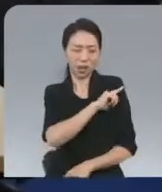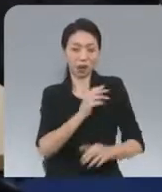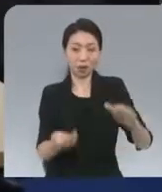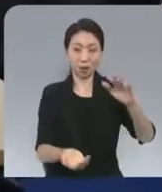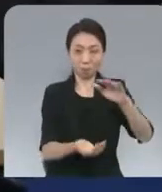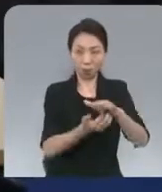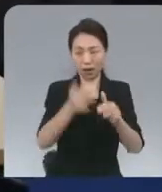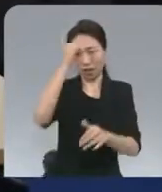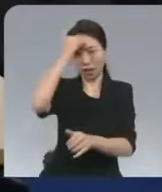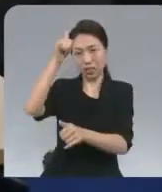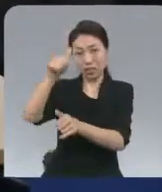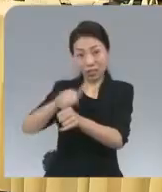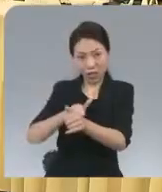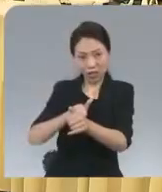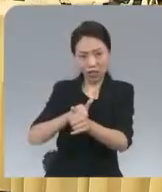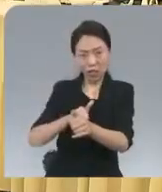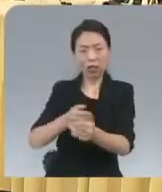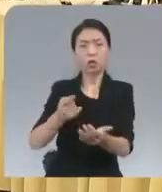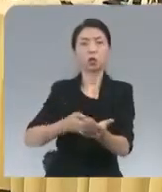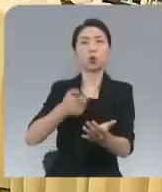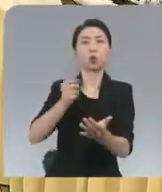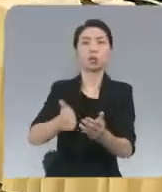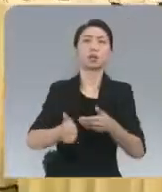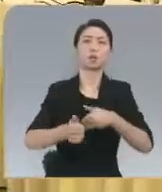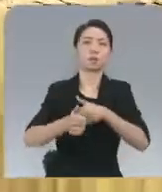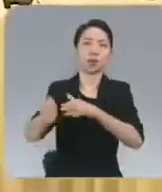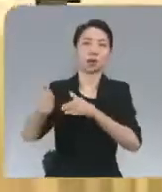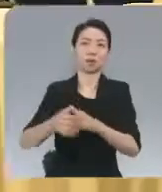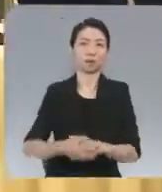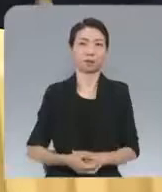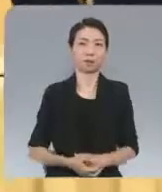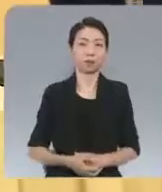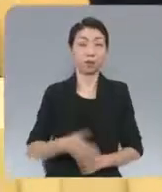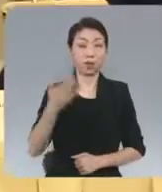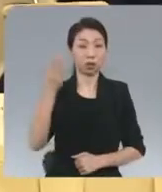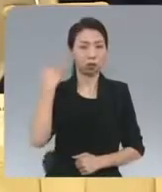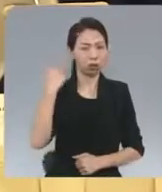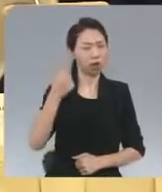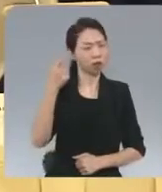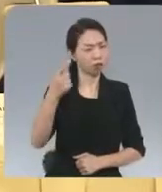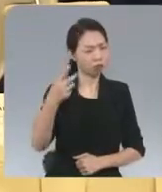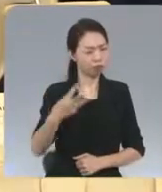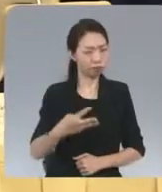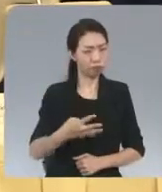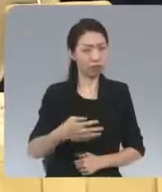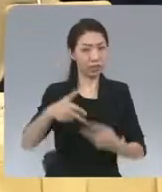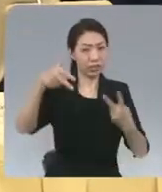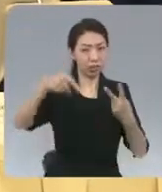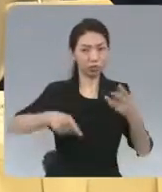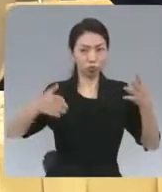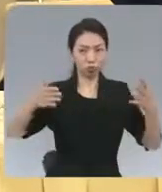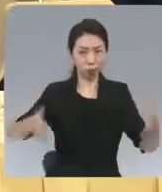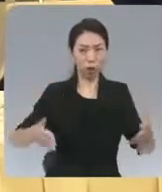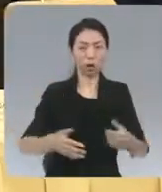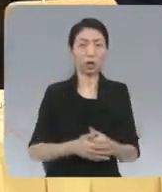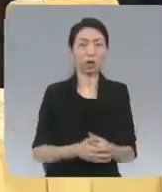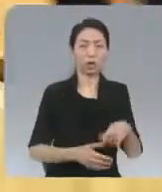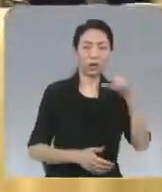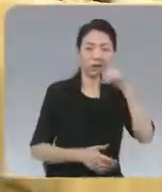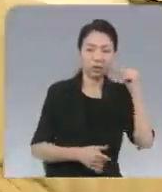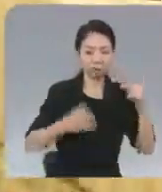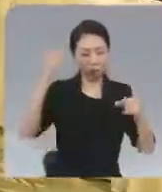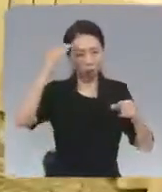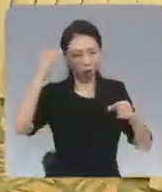Ngoại trưởng hai đại sứ Hàn Quốc tại Tokyo giảm đau trong 2 tuần vừa qua lãnh đạo thượng đỉnh và Ngoại trưởng hai nước hàng Nhật đã liên tiếp